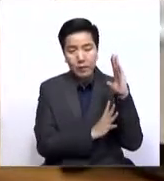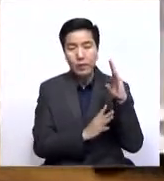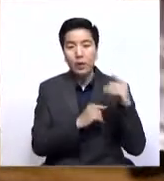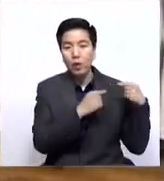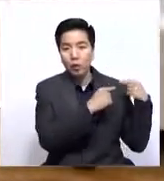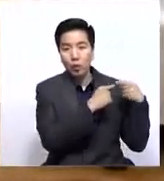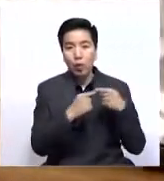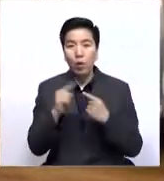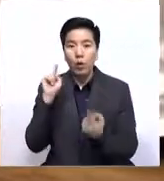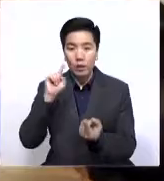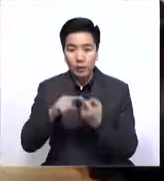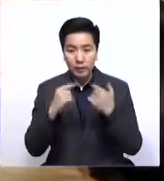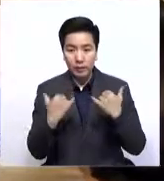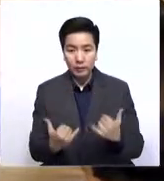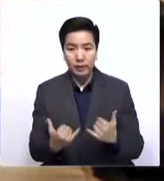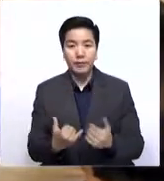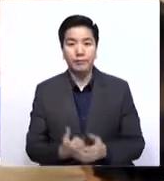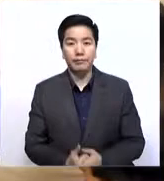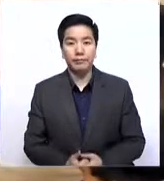จุบันค่ะ